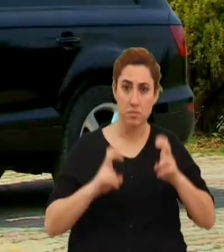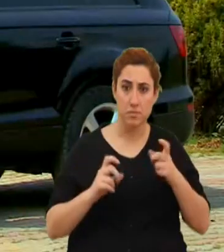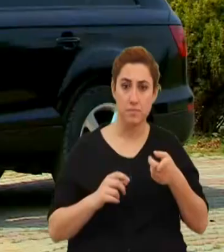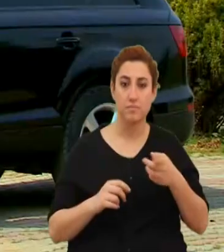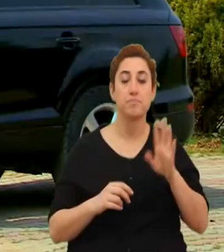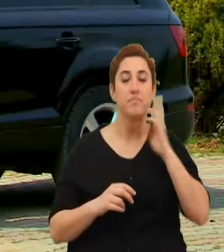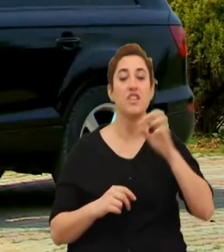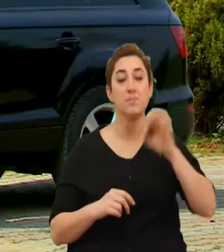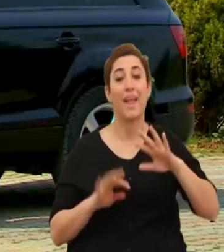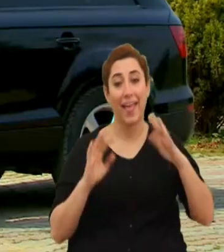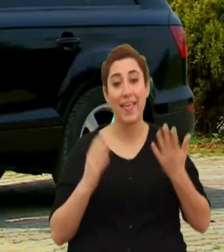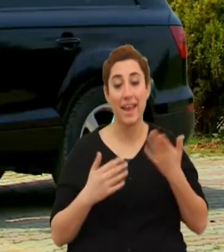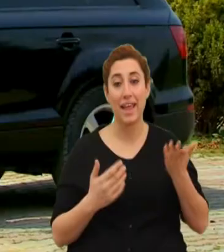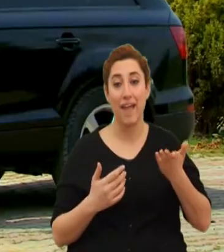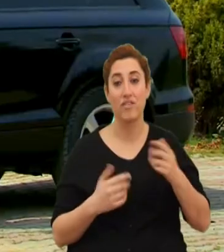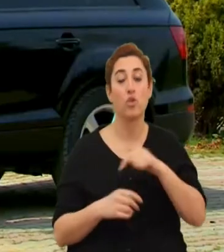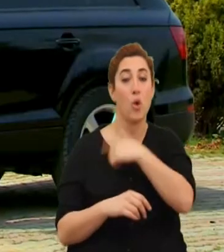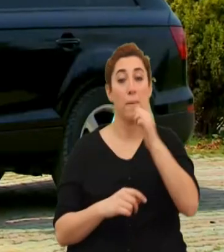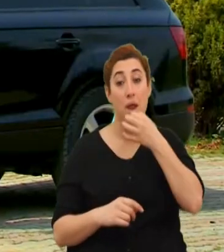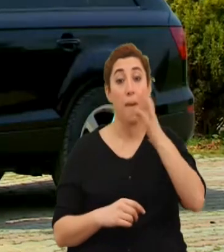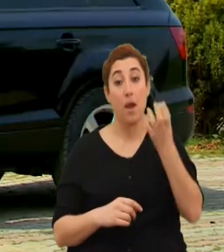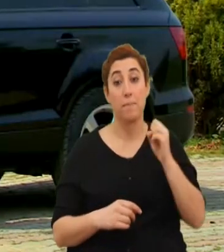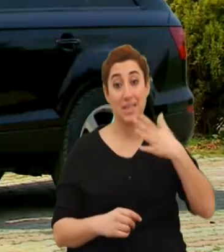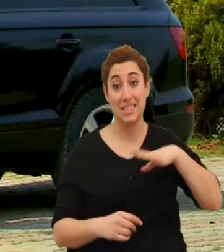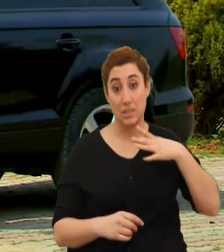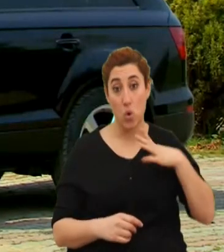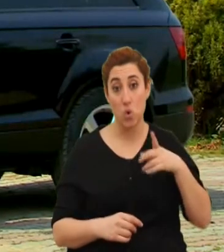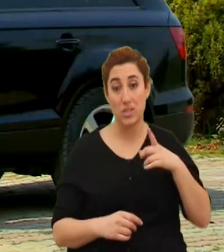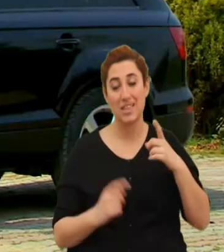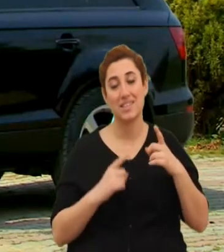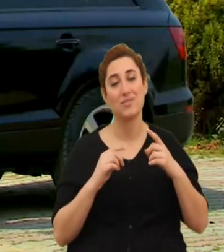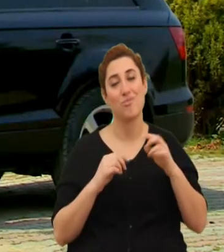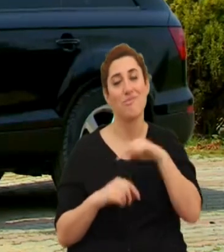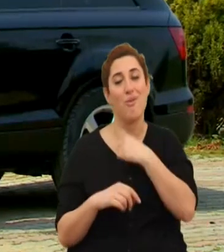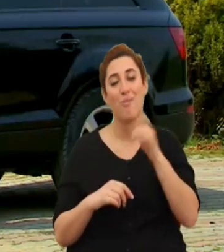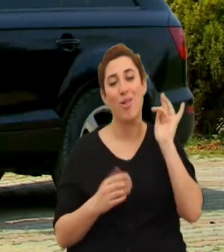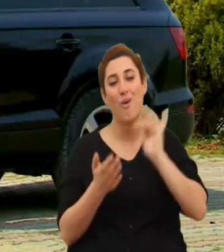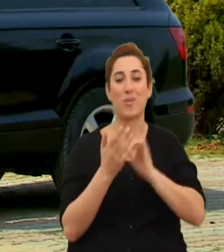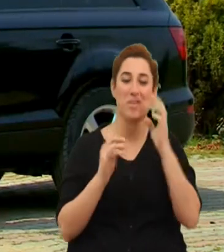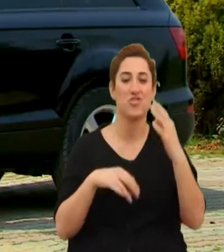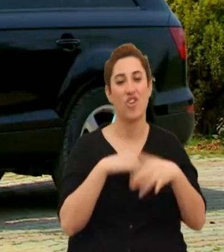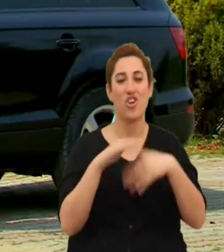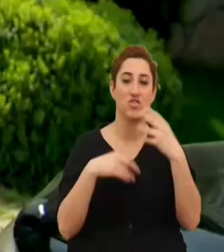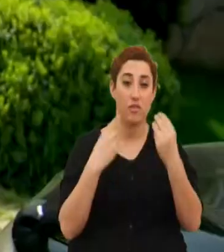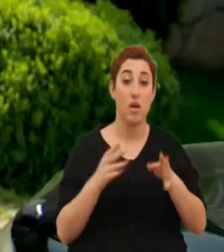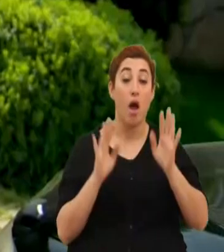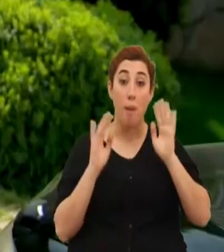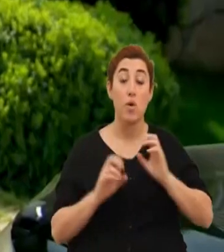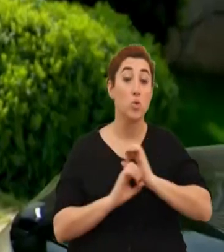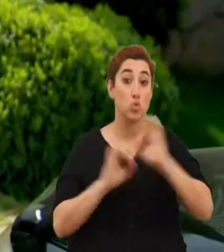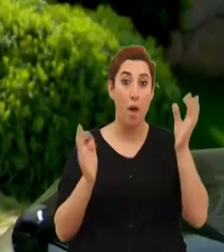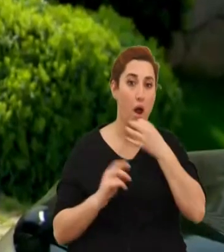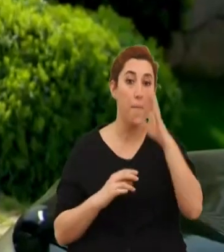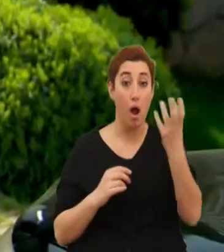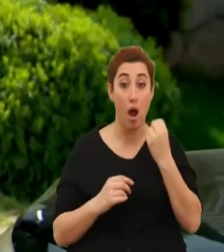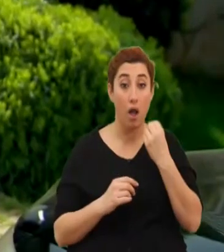Efendim şimdi eğer yani normal bir haber alırsanız bir yere kadar yani ortalığı biraz karıştırırsınız. Ama süper